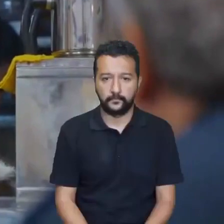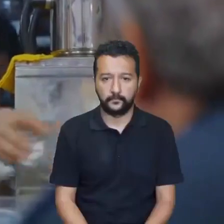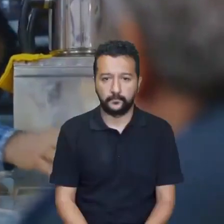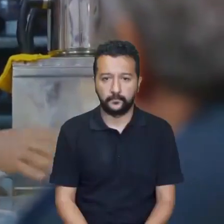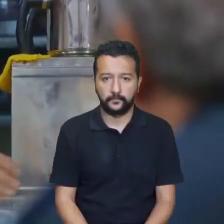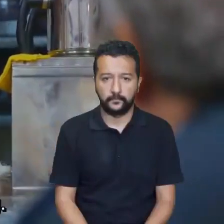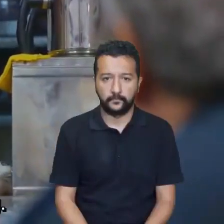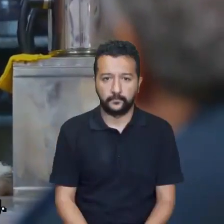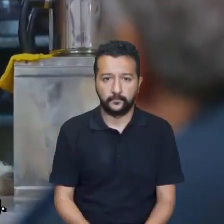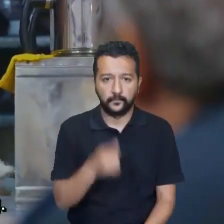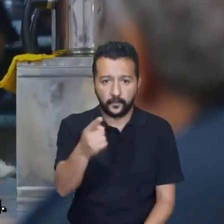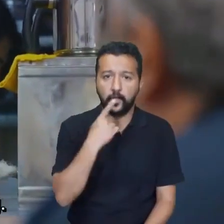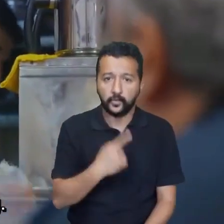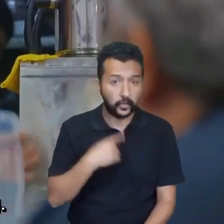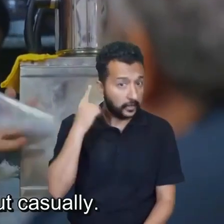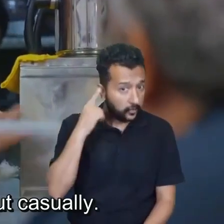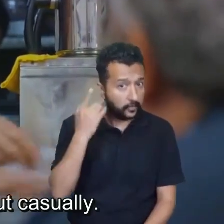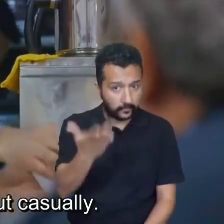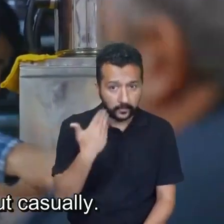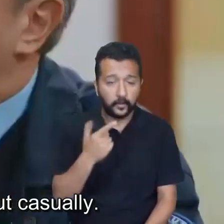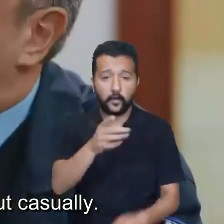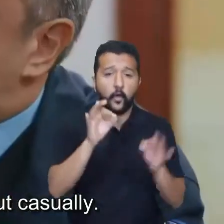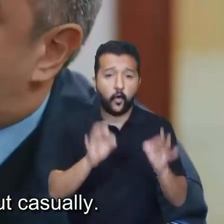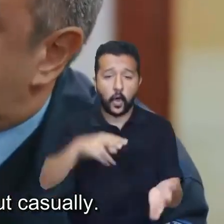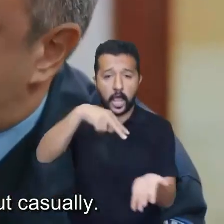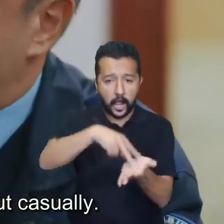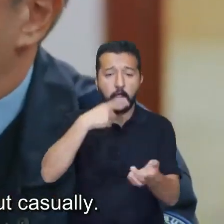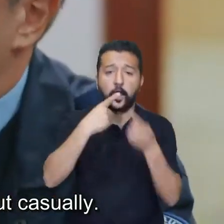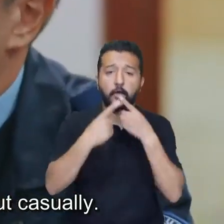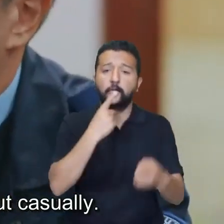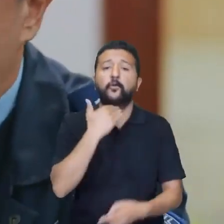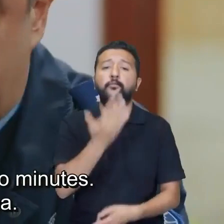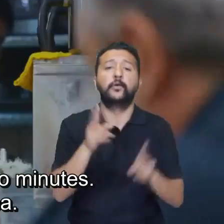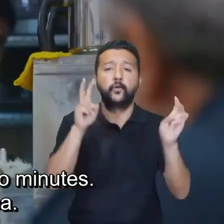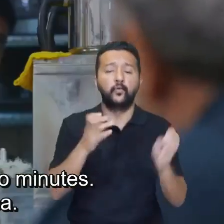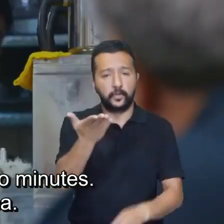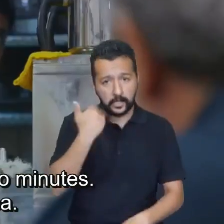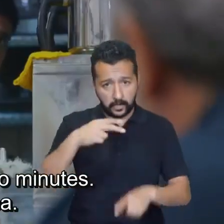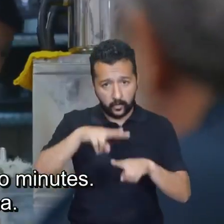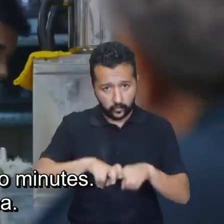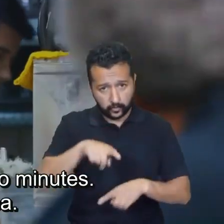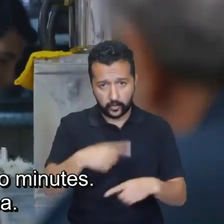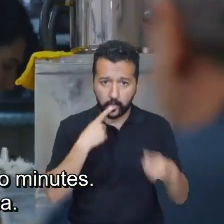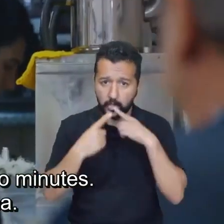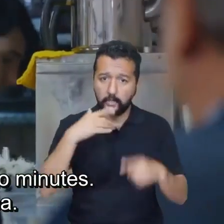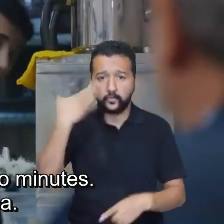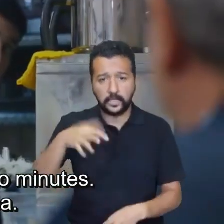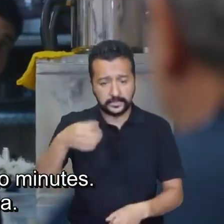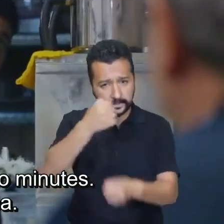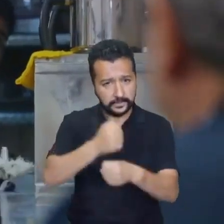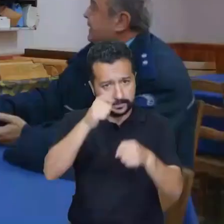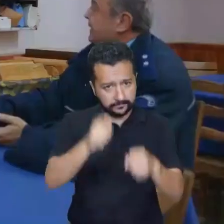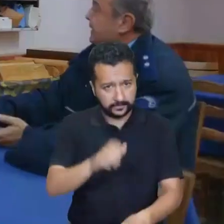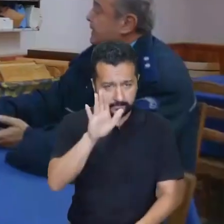bakıp işine devam etti. Öyle sen dinliyorum ben. Ya öyle ayaküstü konuşulacak mevzu değil. Gel otur 2 dakika konuşalım, sonra demlersin